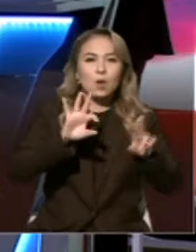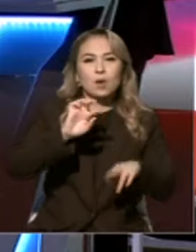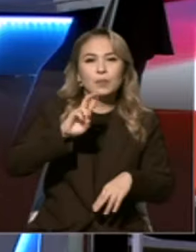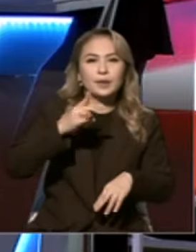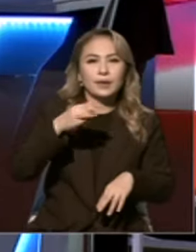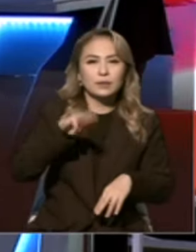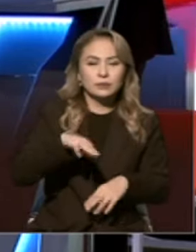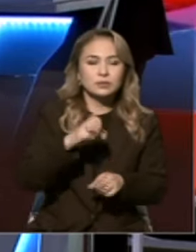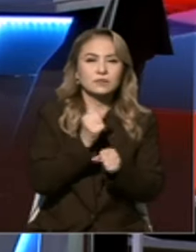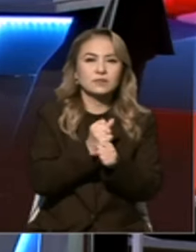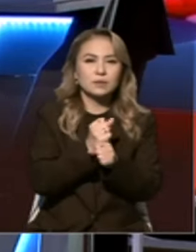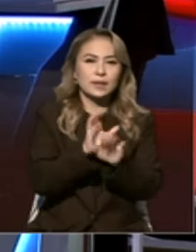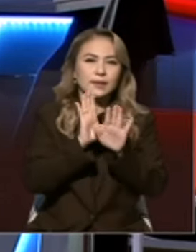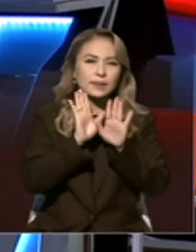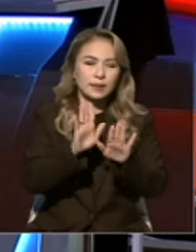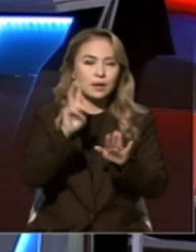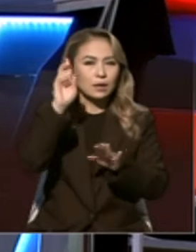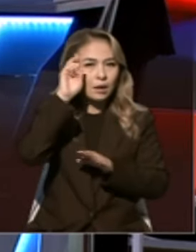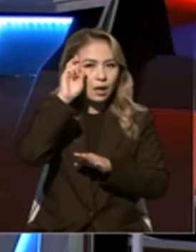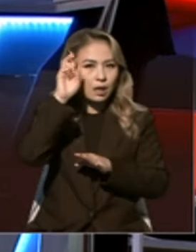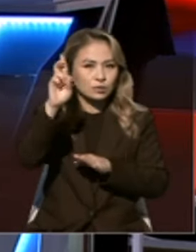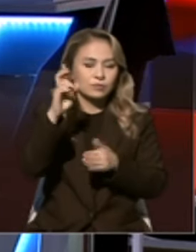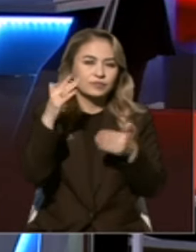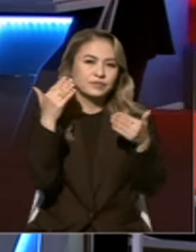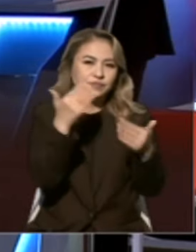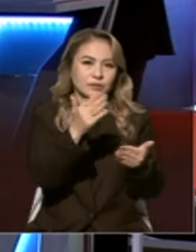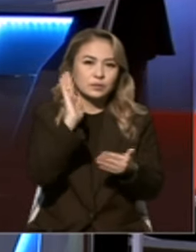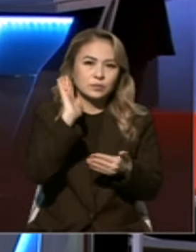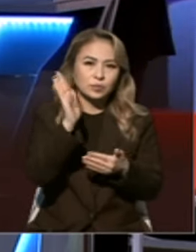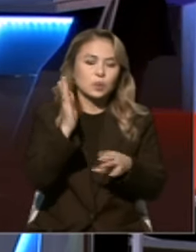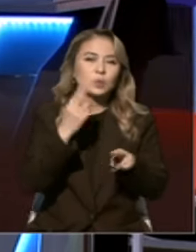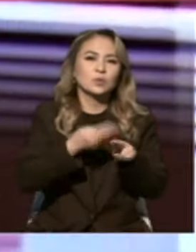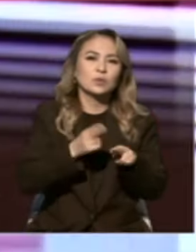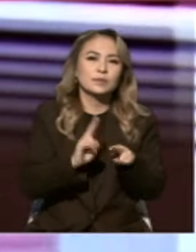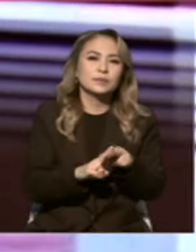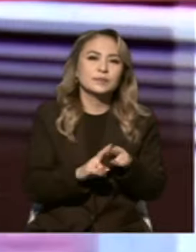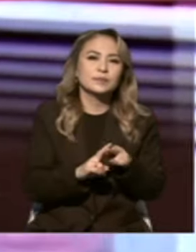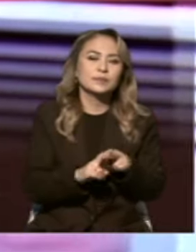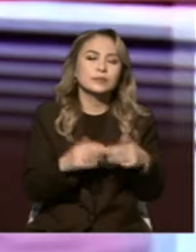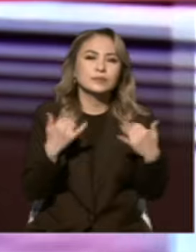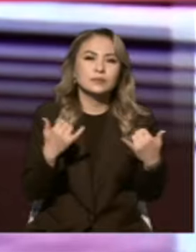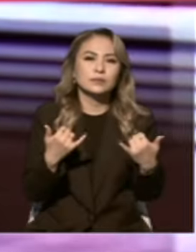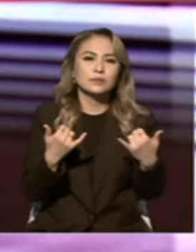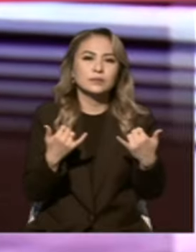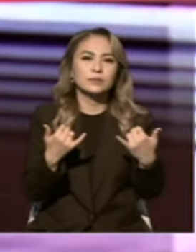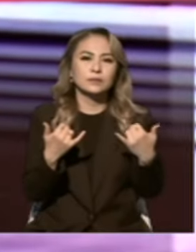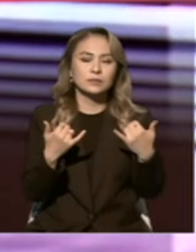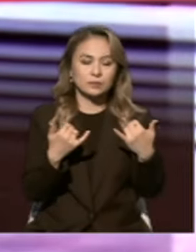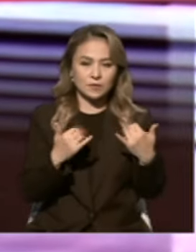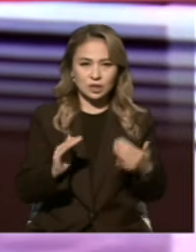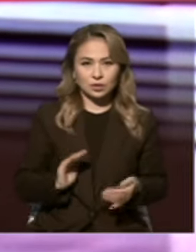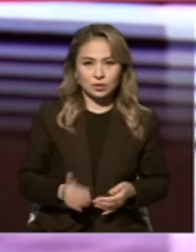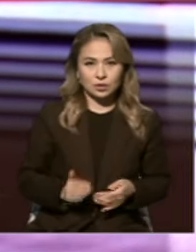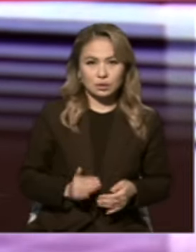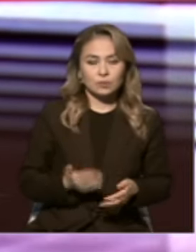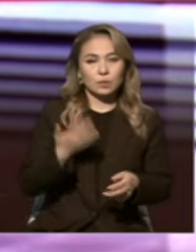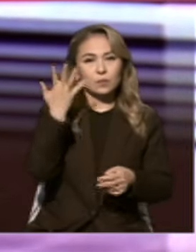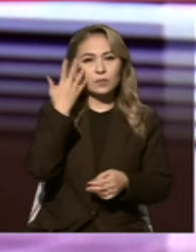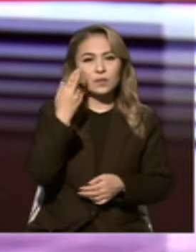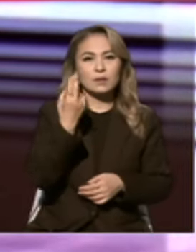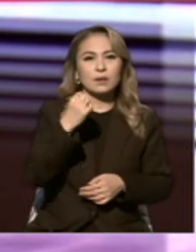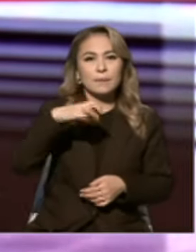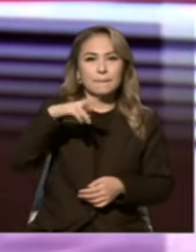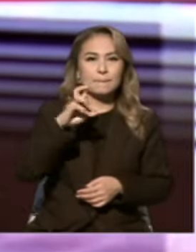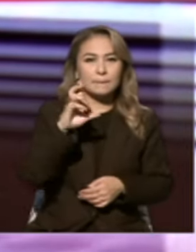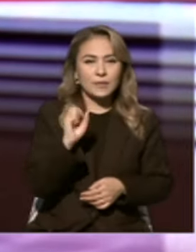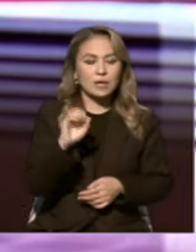кейін бұл тек қана мемлекеттің меншігінде болу керек. Өйткені міне қазір қараңыздаршы, қазір міне жеке меншіктің қолына өтіп кеткен дамбалардың